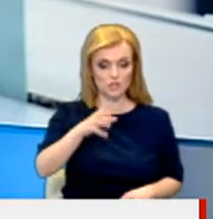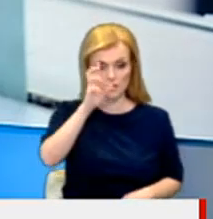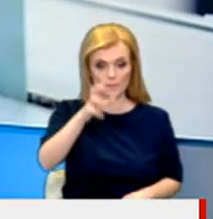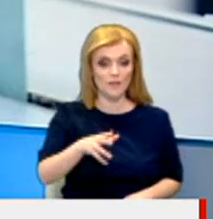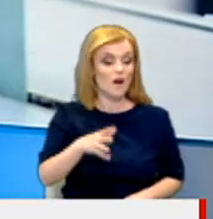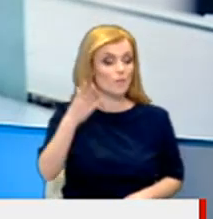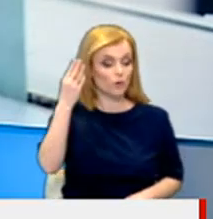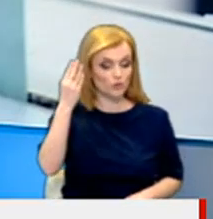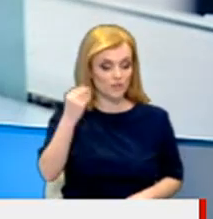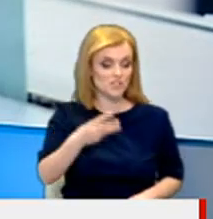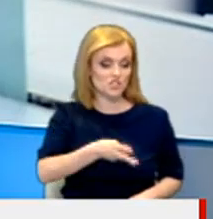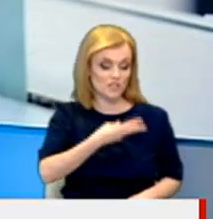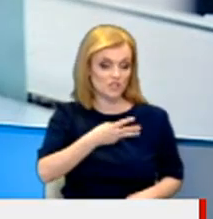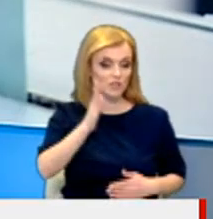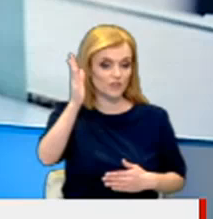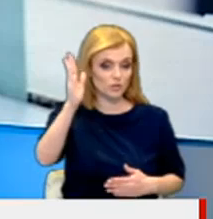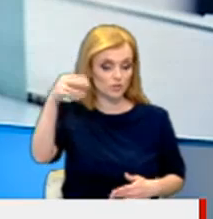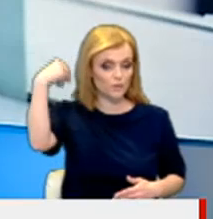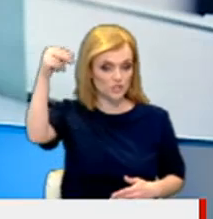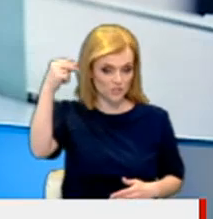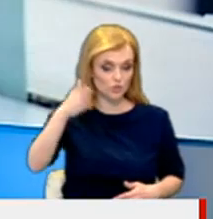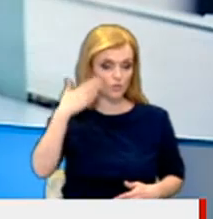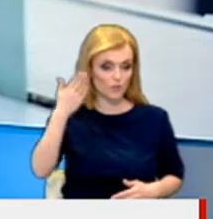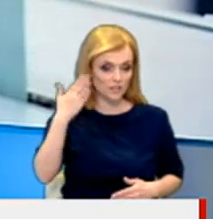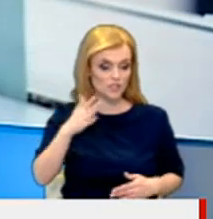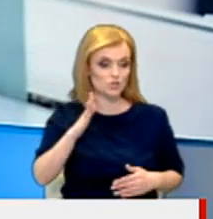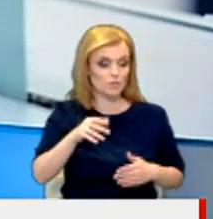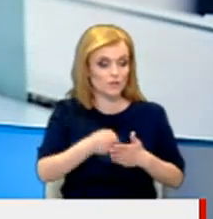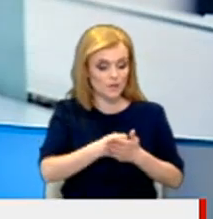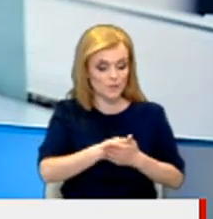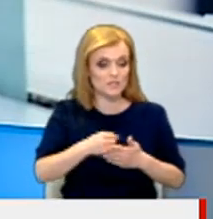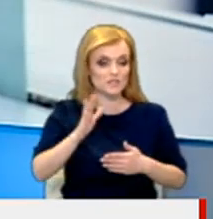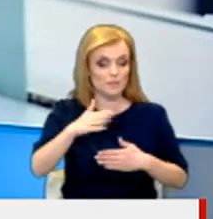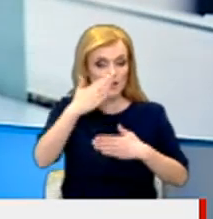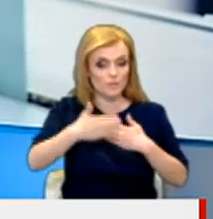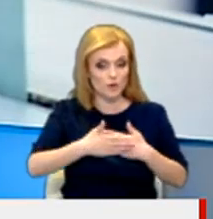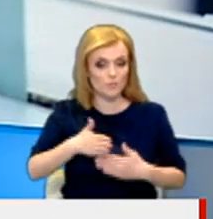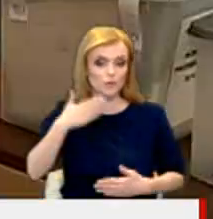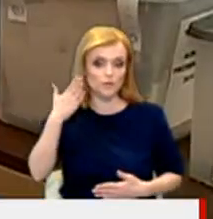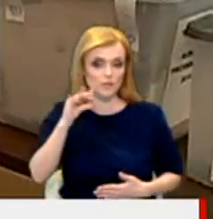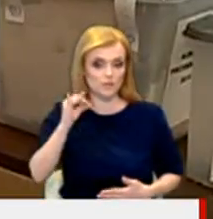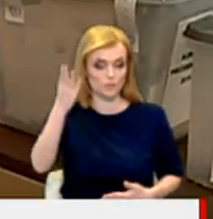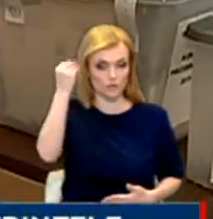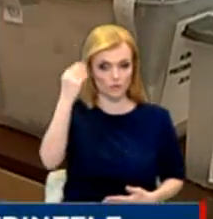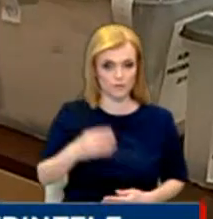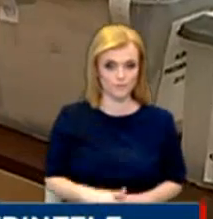spun că își doresc ca viitorul lider de la Cotroceni să contribuie la apropierea dintre cele două state.